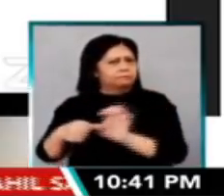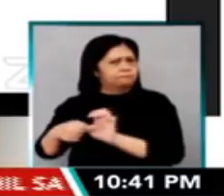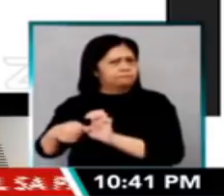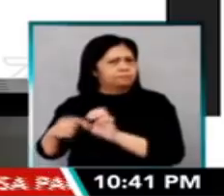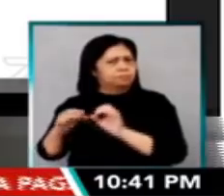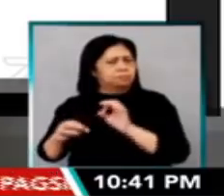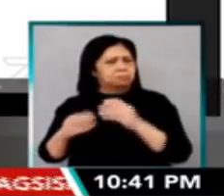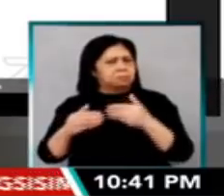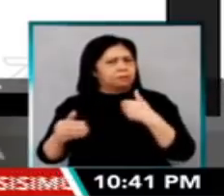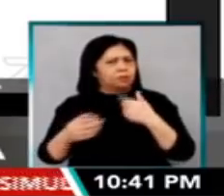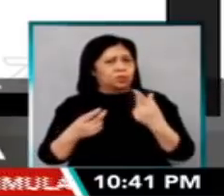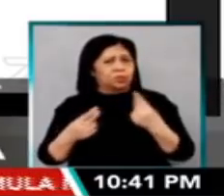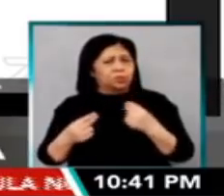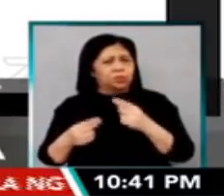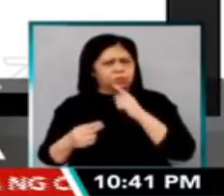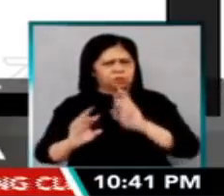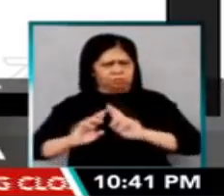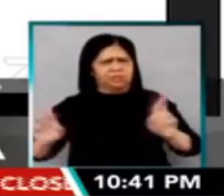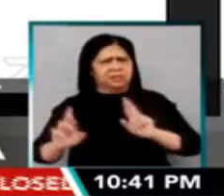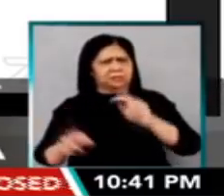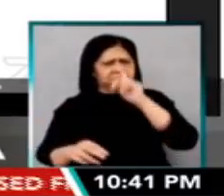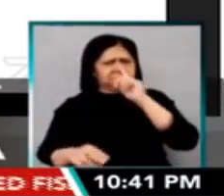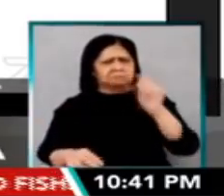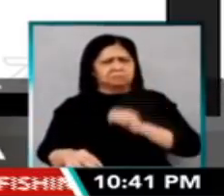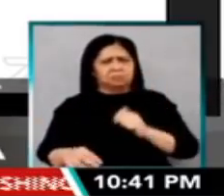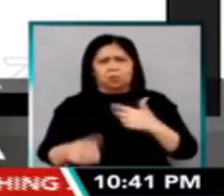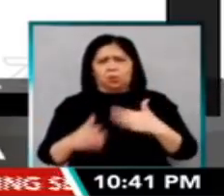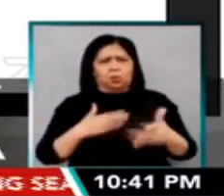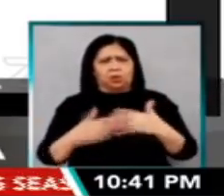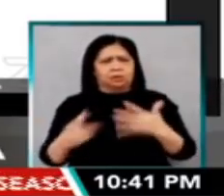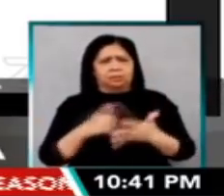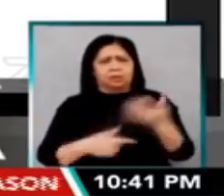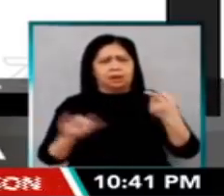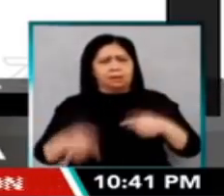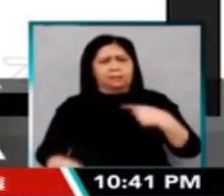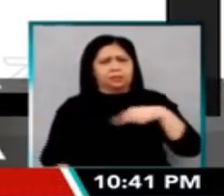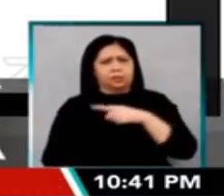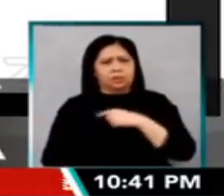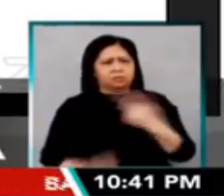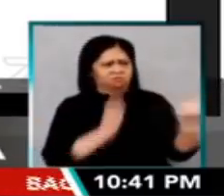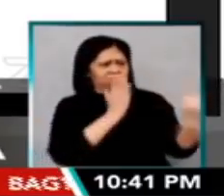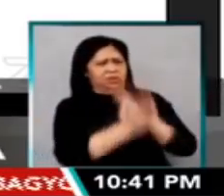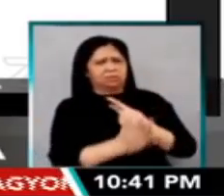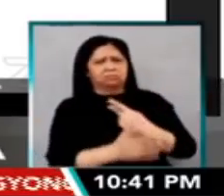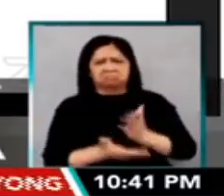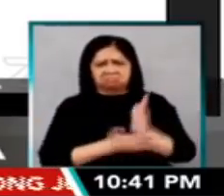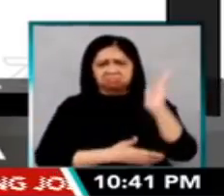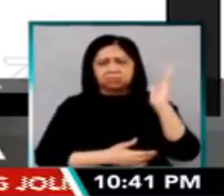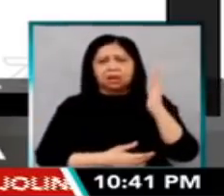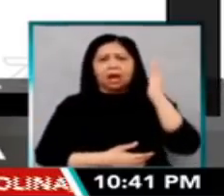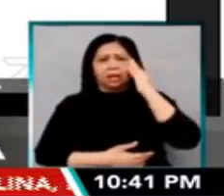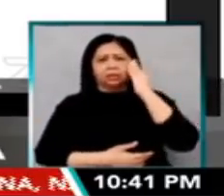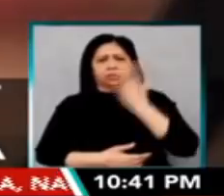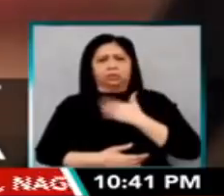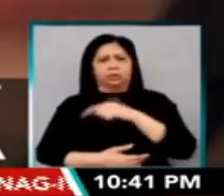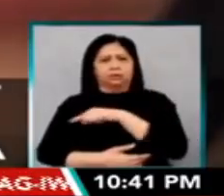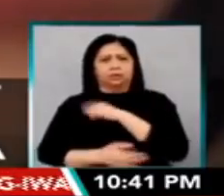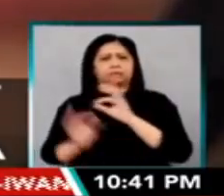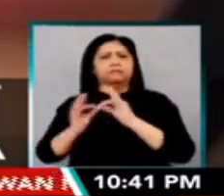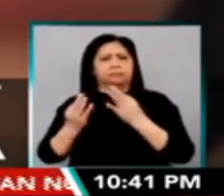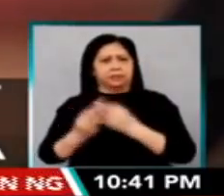yun, naka-ready na kami kung anong mangyayari sa amin. Kung mapatay man nila kami, alam ng pamilya namin.